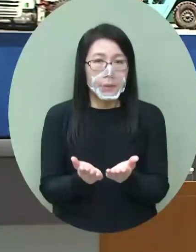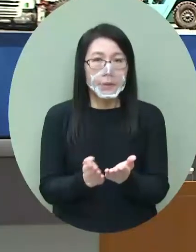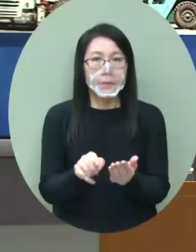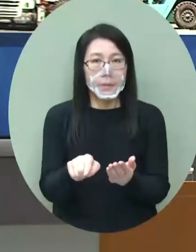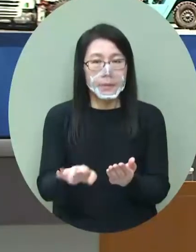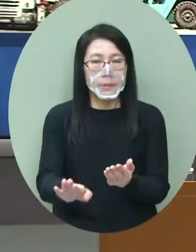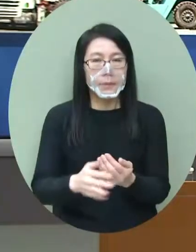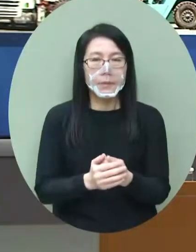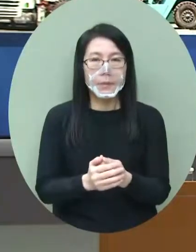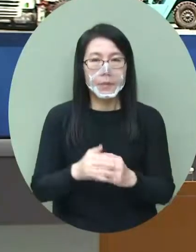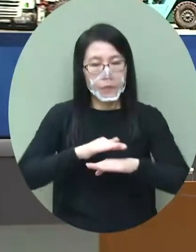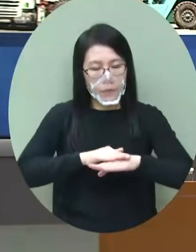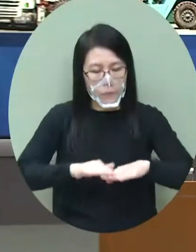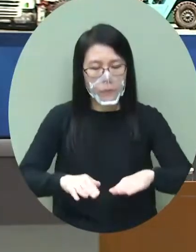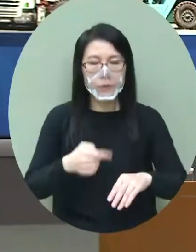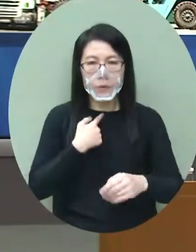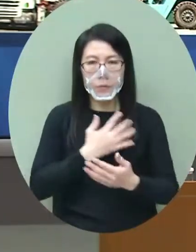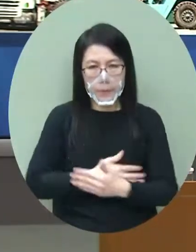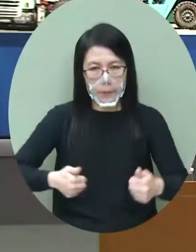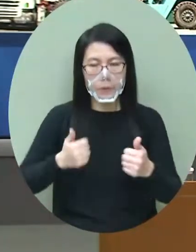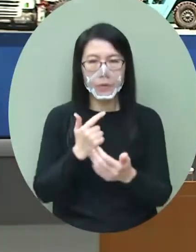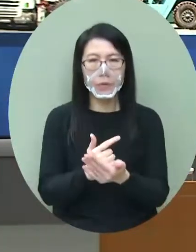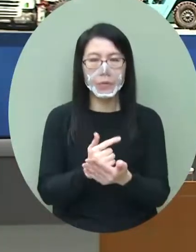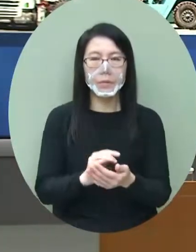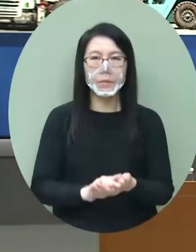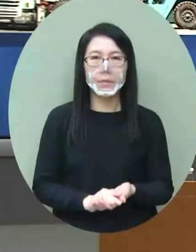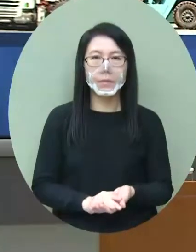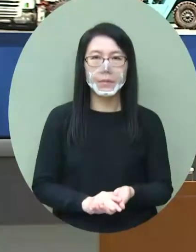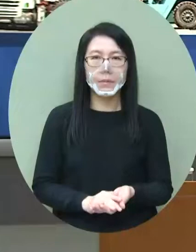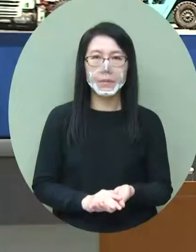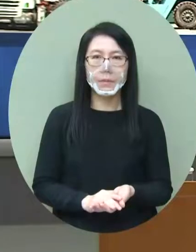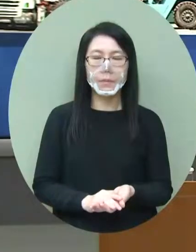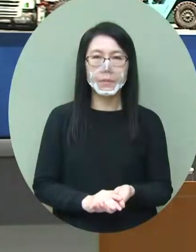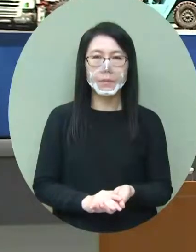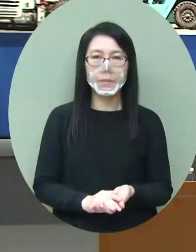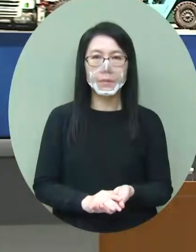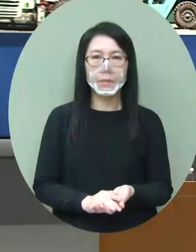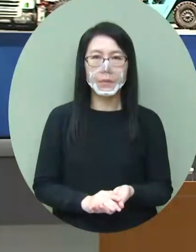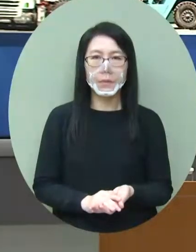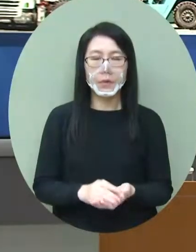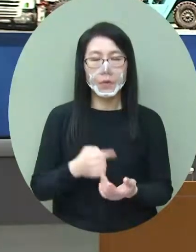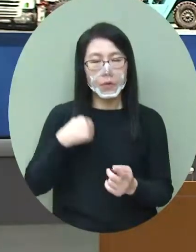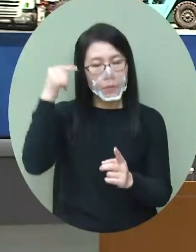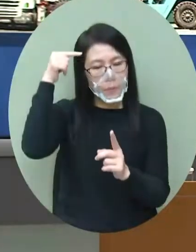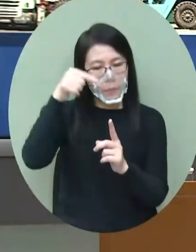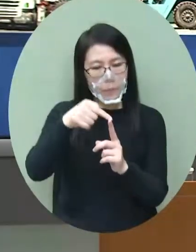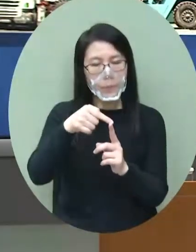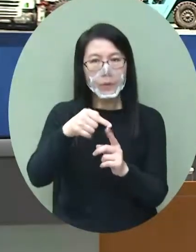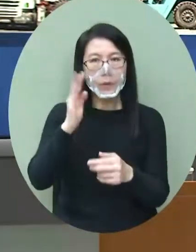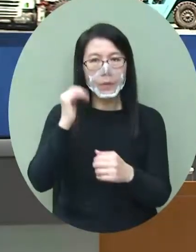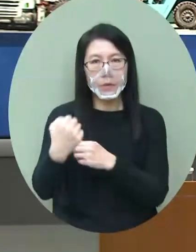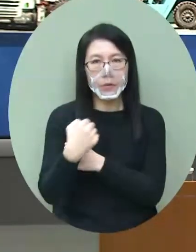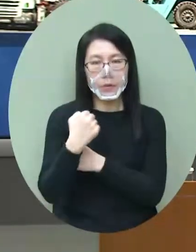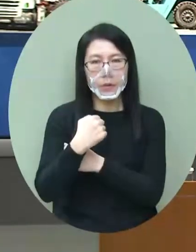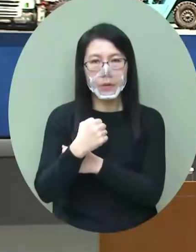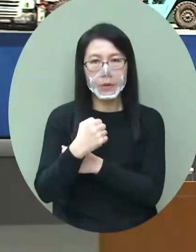命，保证他们健康，为了就是达到尽量的为老